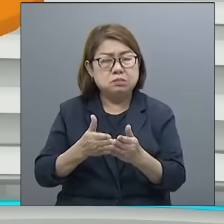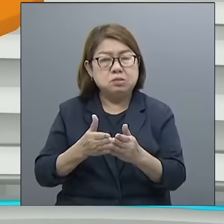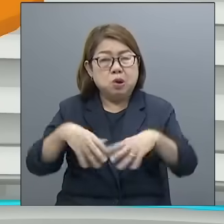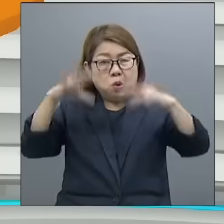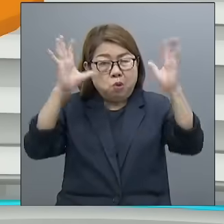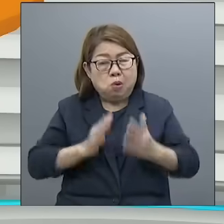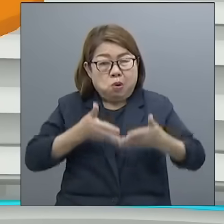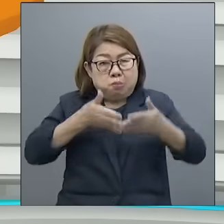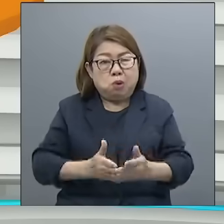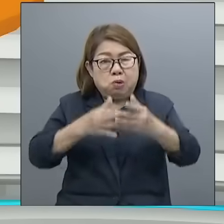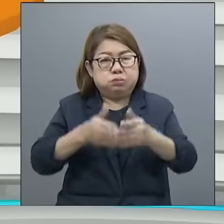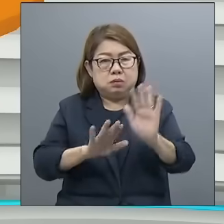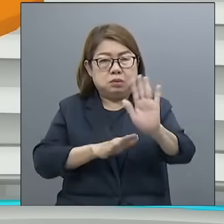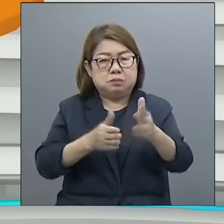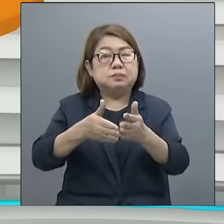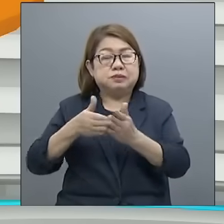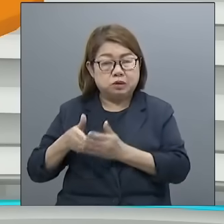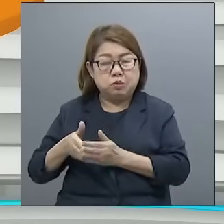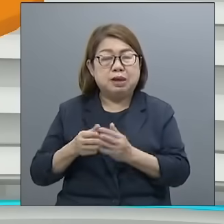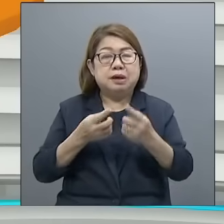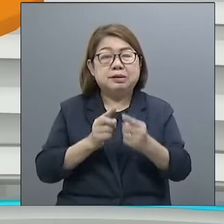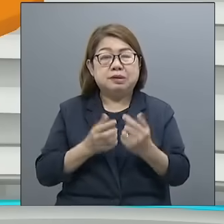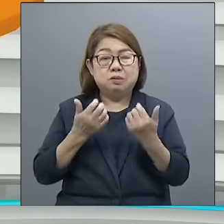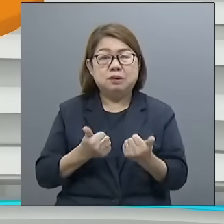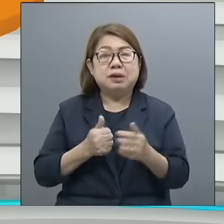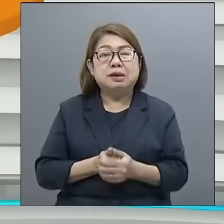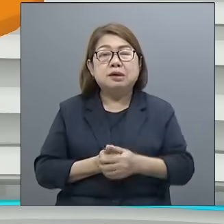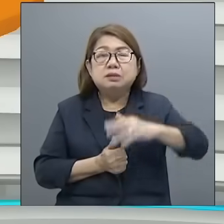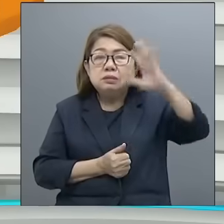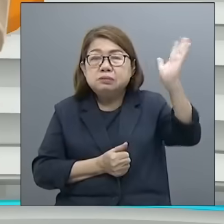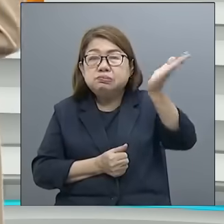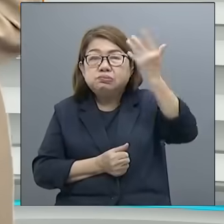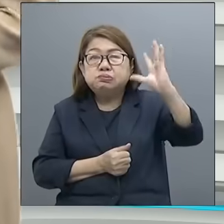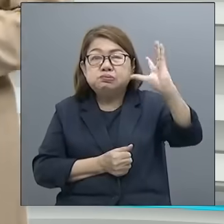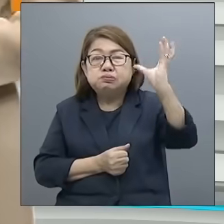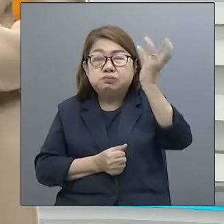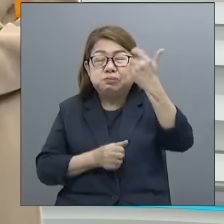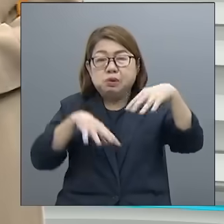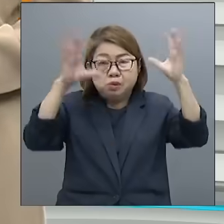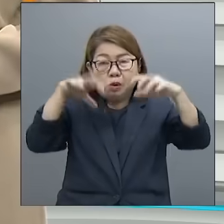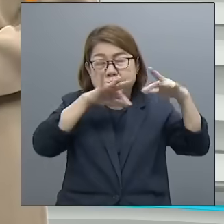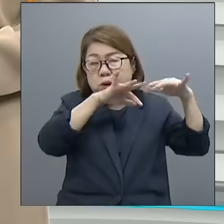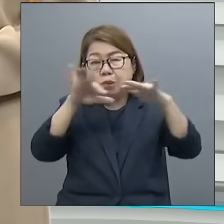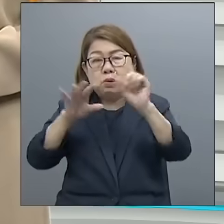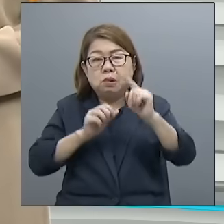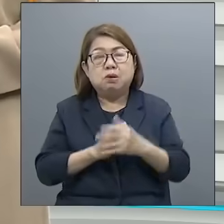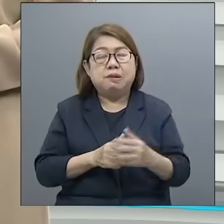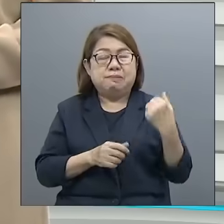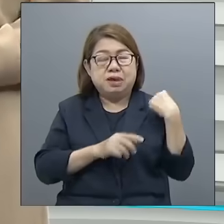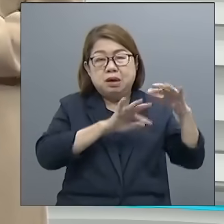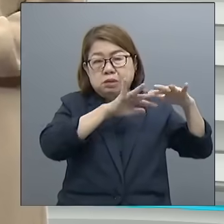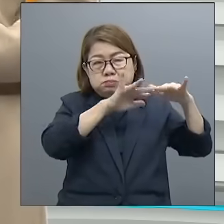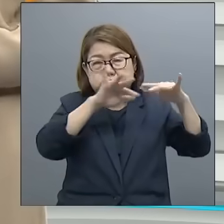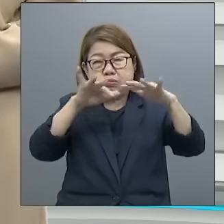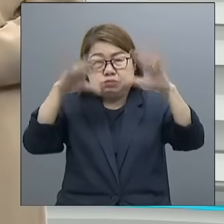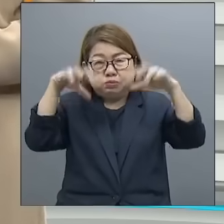คะนองกันไปด้วยนะคะและสำหรับความคืบหน้าล่าสุดของพายุไต้ฝุ่นโคอินุนะคะหลังจากที่พายุลูกนี้นะคะได้เคลื่อนตัว